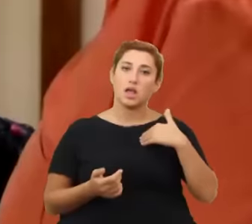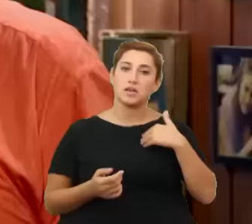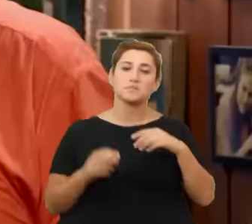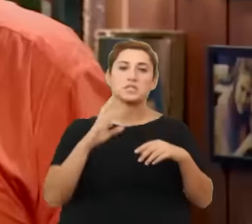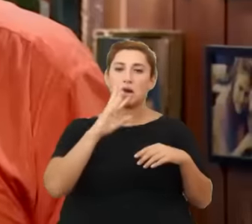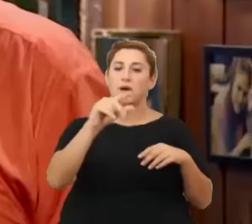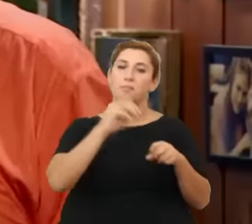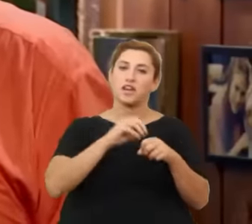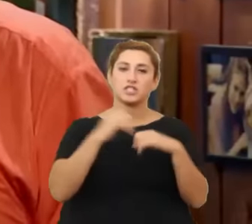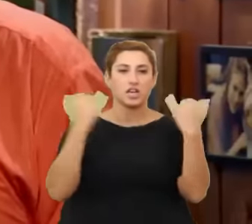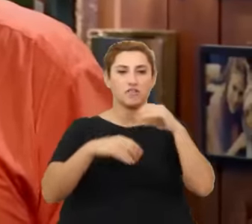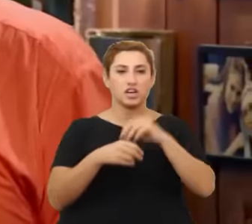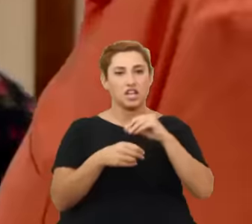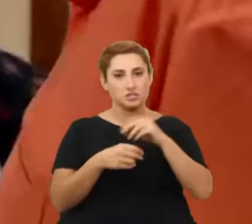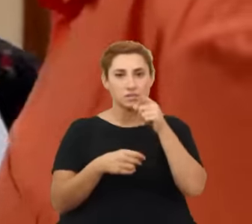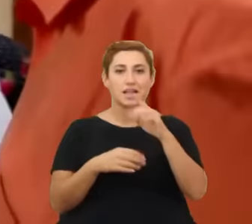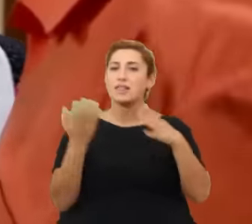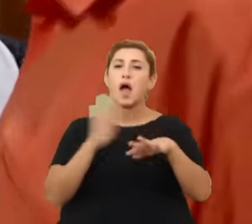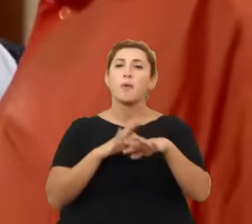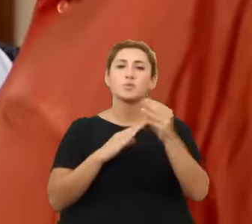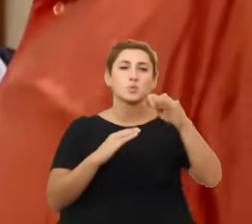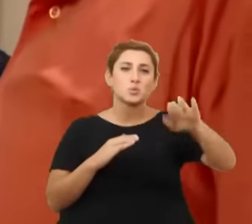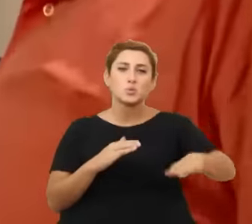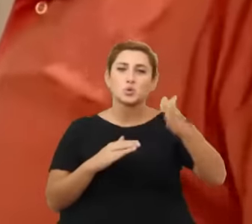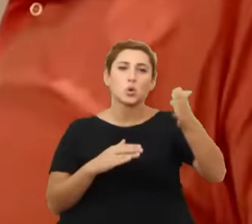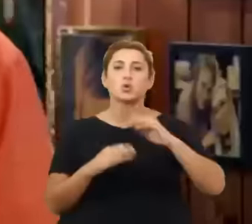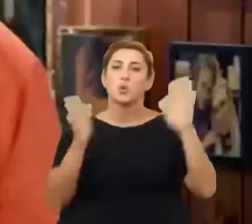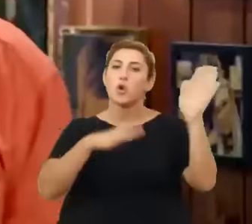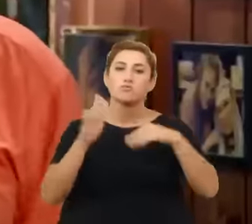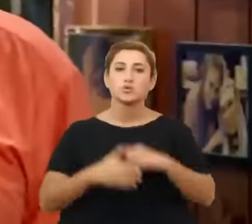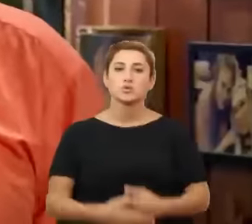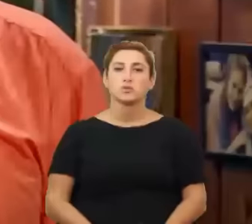Çatmak için, kapışmak için seninle. Ne yapmışsın küçücük çocuğu güdükmüşsün ha?